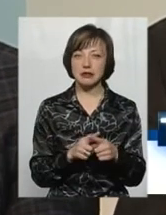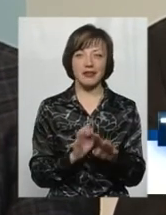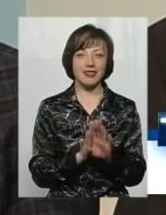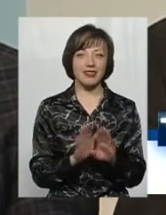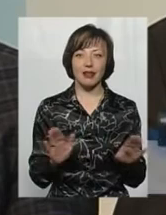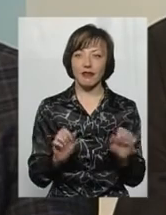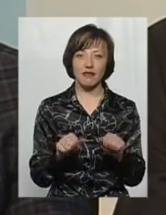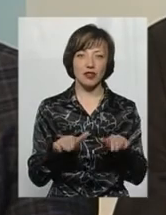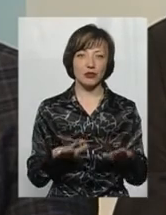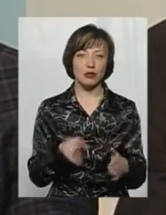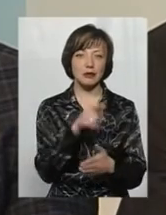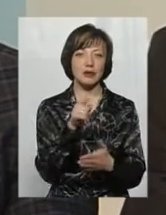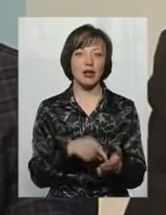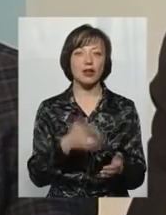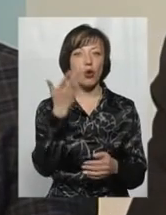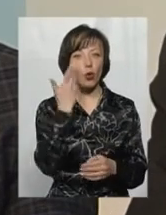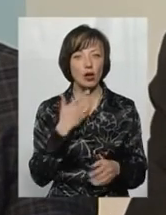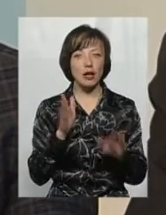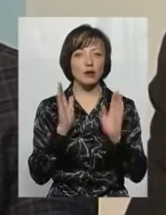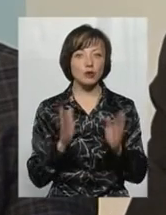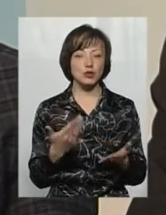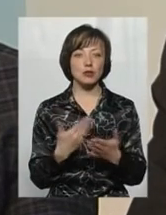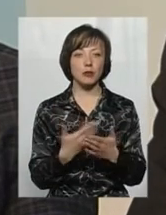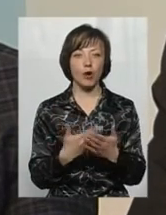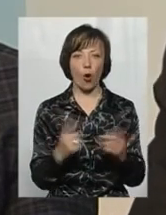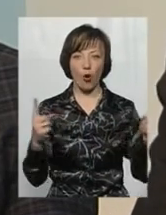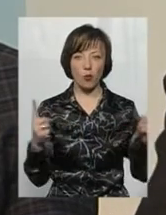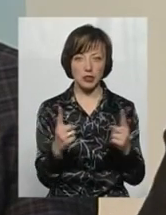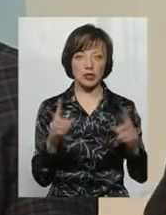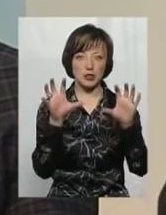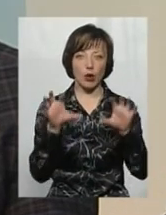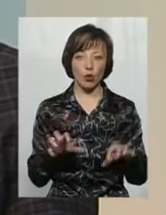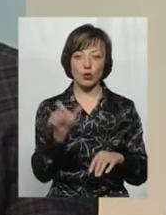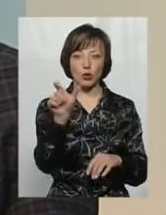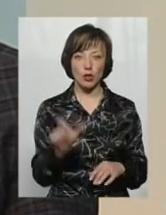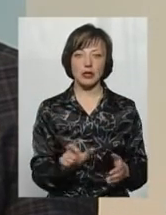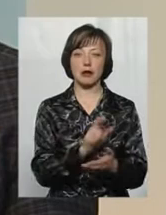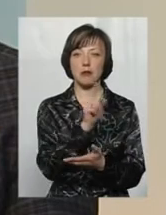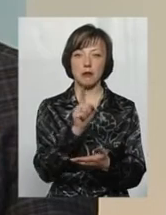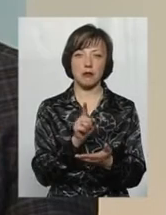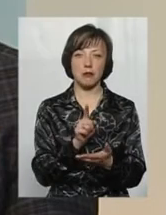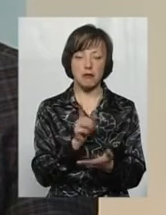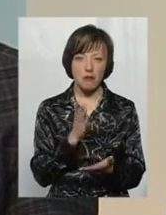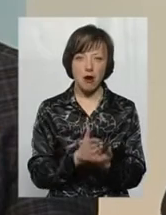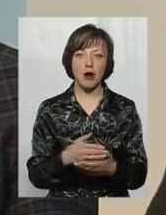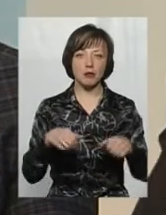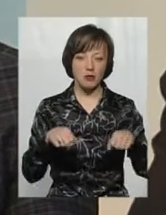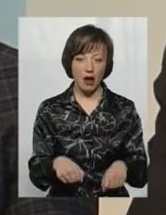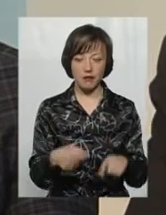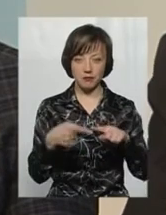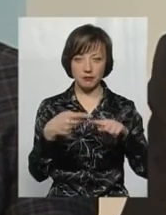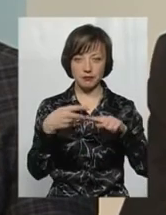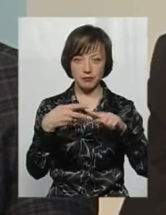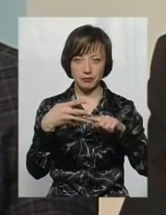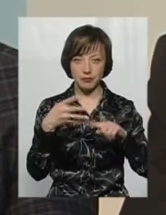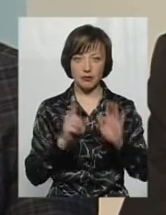це не вирішує питання. Коли буде, наприклад, обмежено законом, що людина має право на стільки-то поїздок